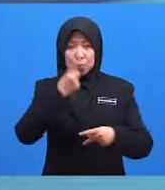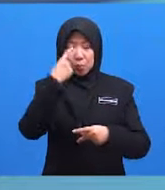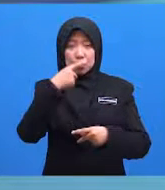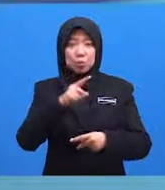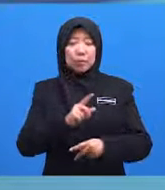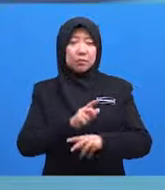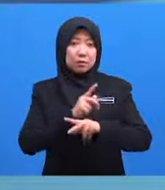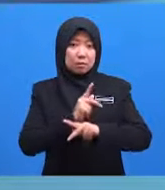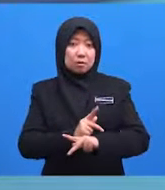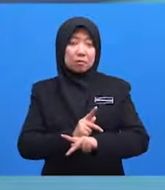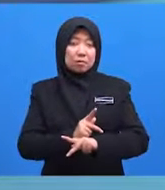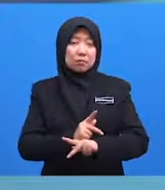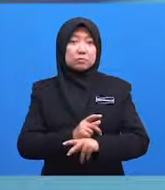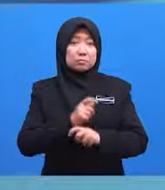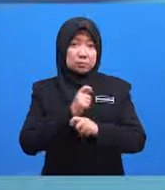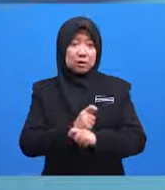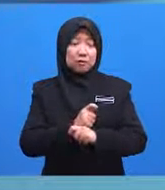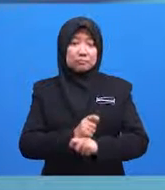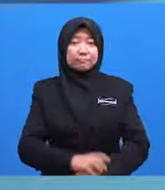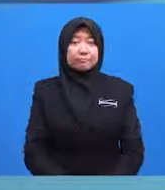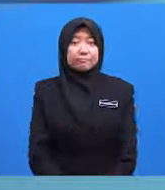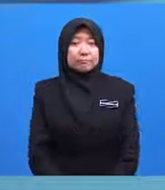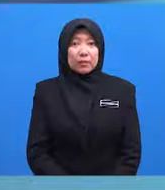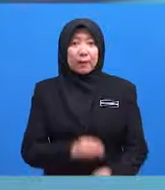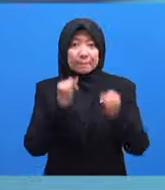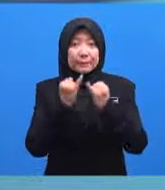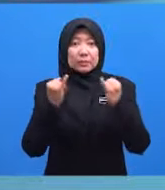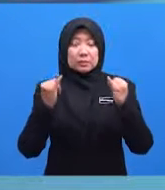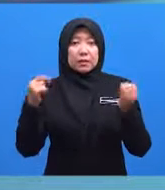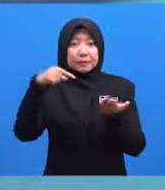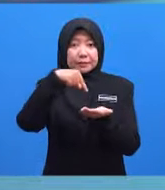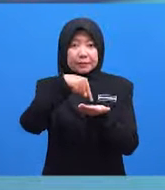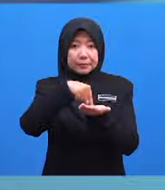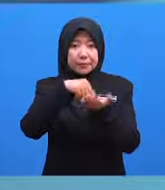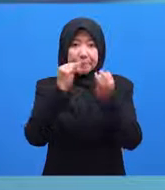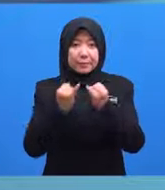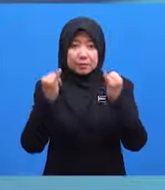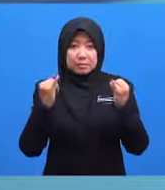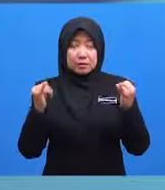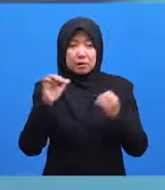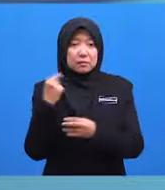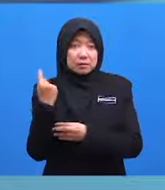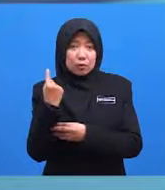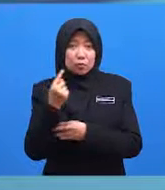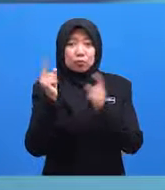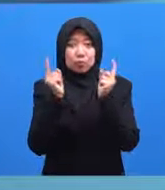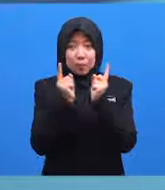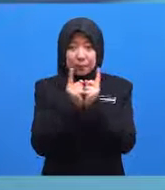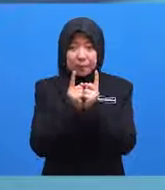mengekalkan ketahanannya. Pasta jenis ini adalah pasta yang sering dijumpai